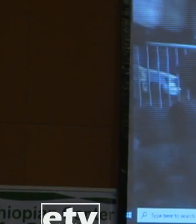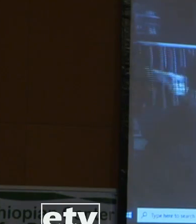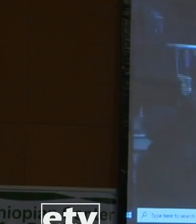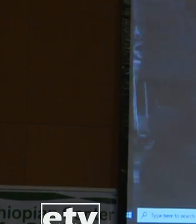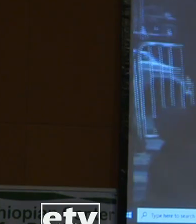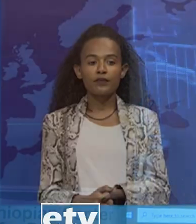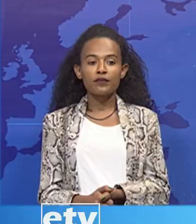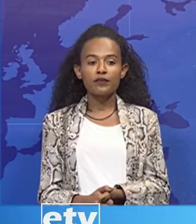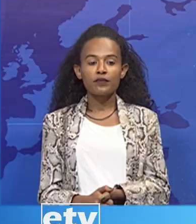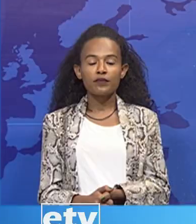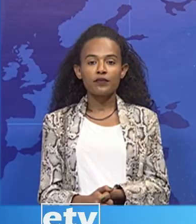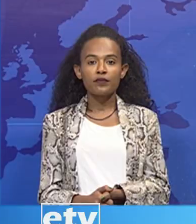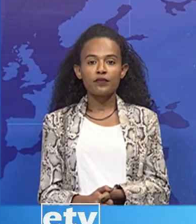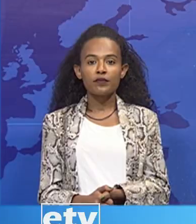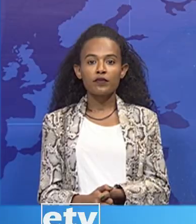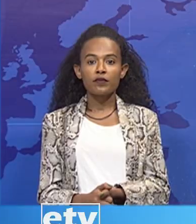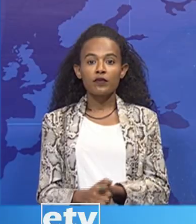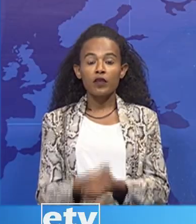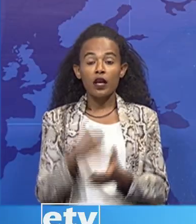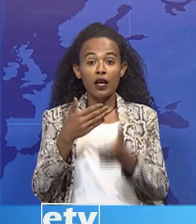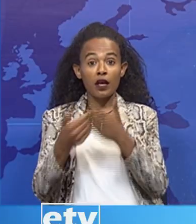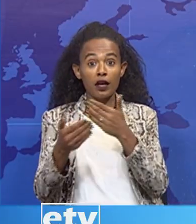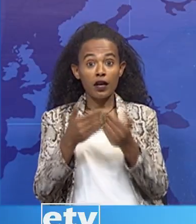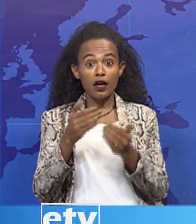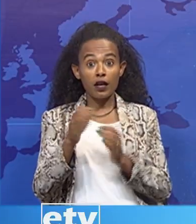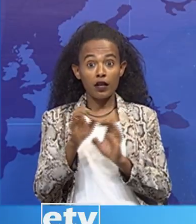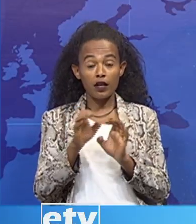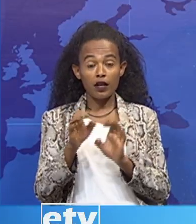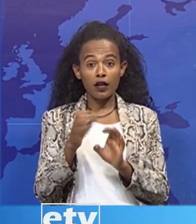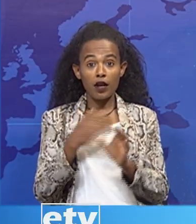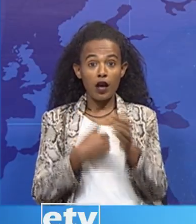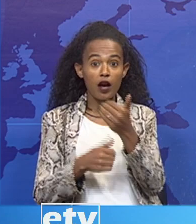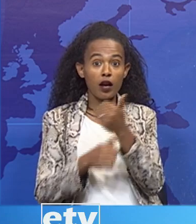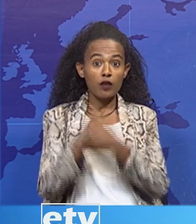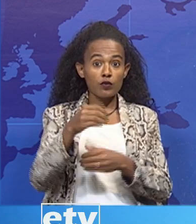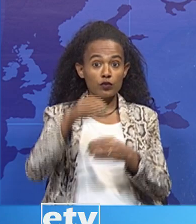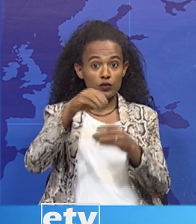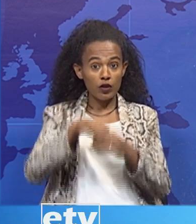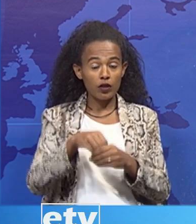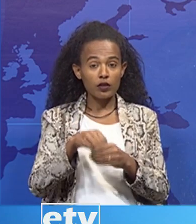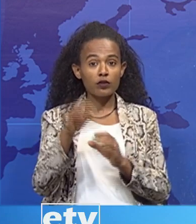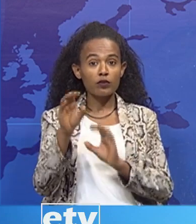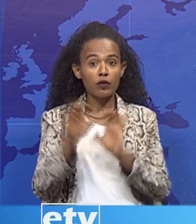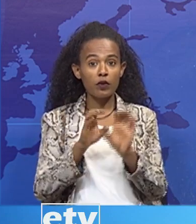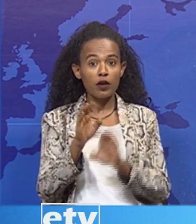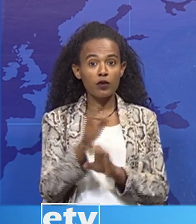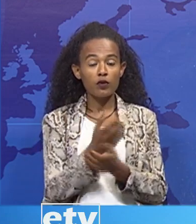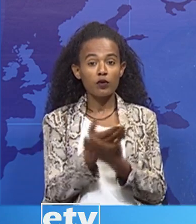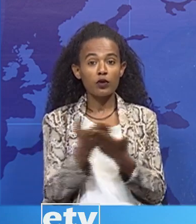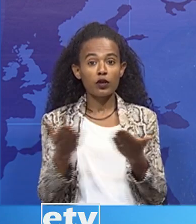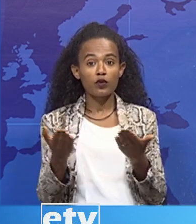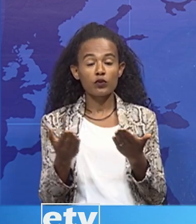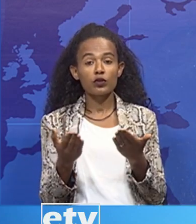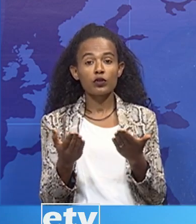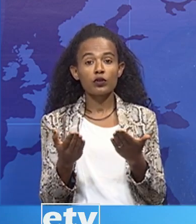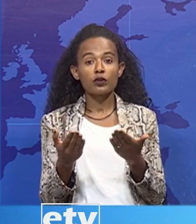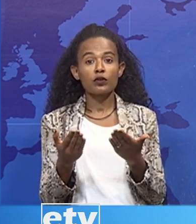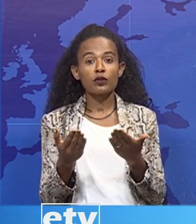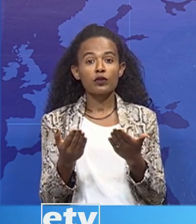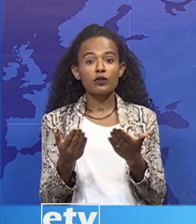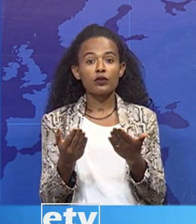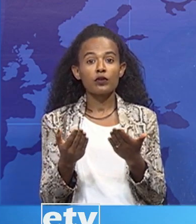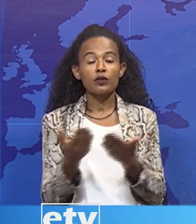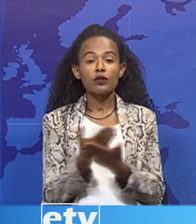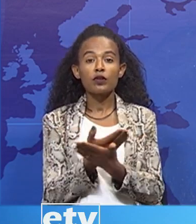ከተማዬን ወደደ እድገቴ ግን ቀላል ነው። አካል ጉዳተኞችን አካታች በሚያደርግ ትምህርት ቤት ተብሎ የሚጨርስ ነው።